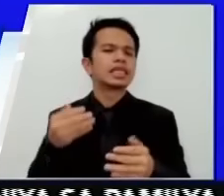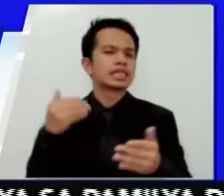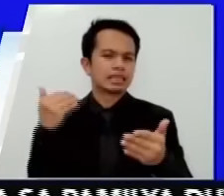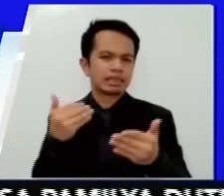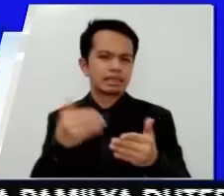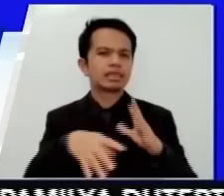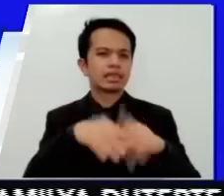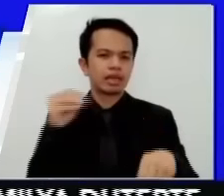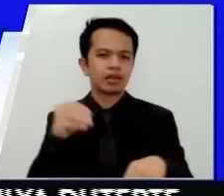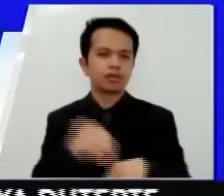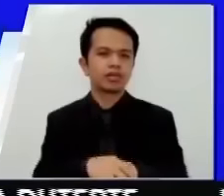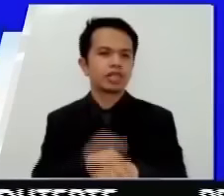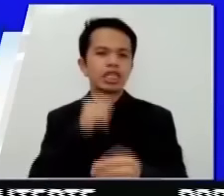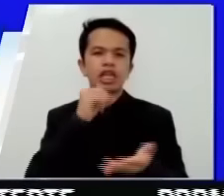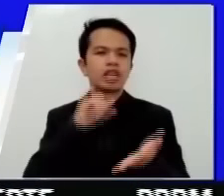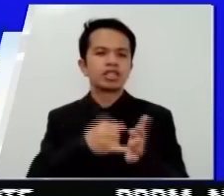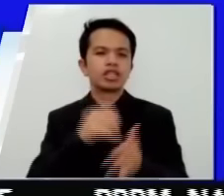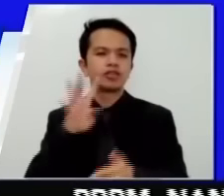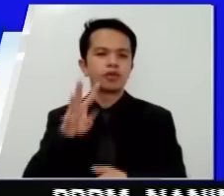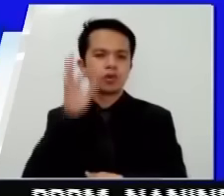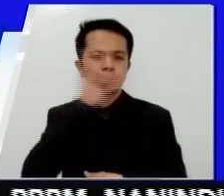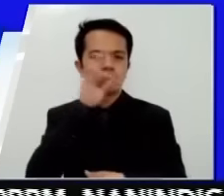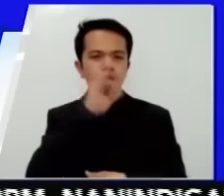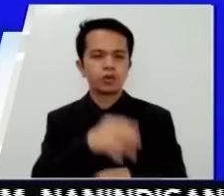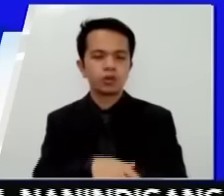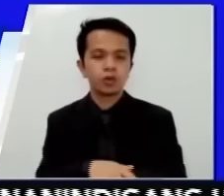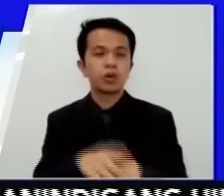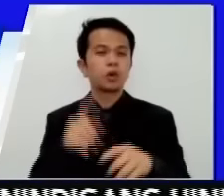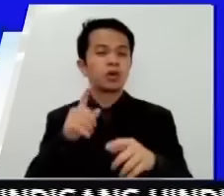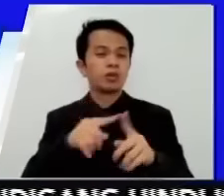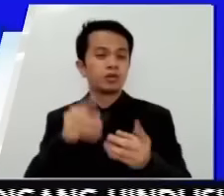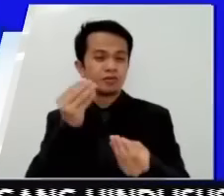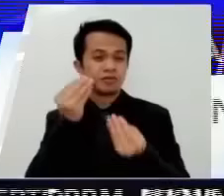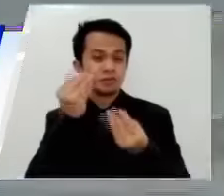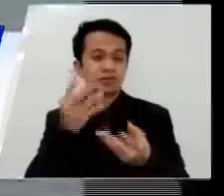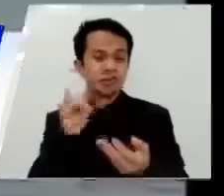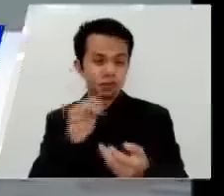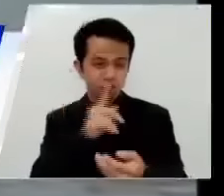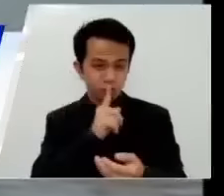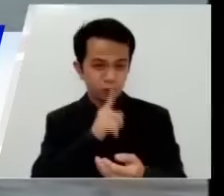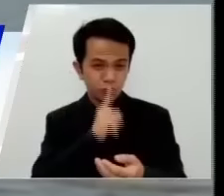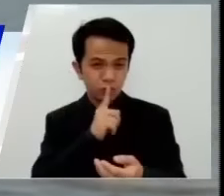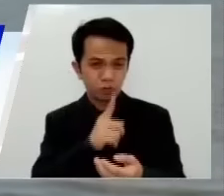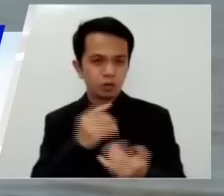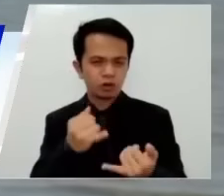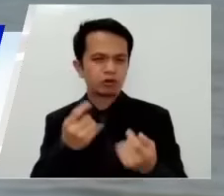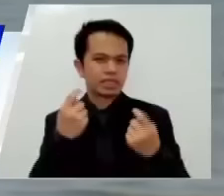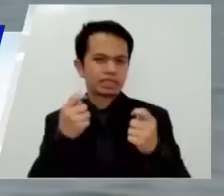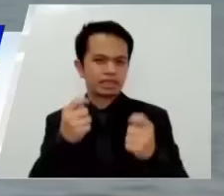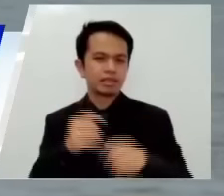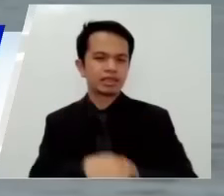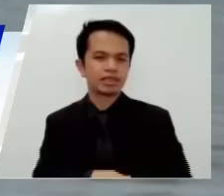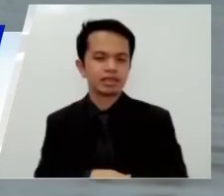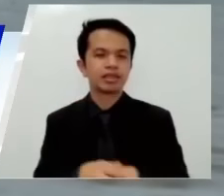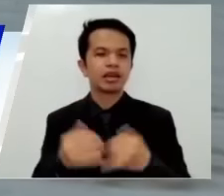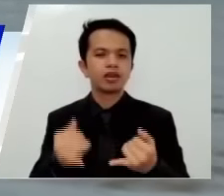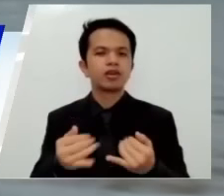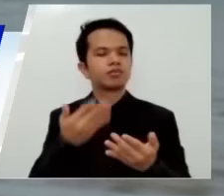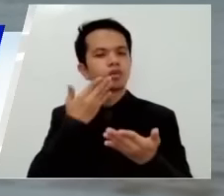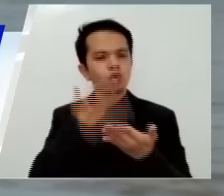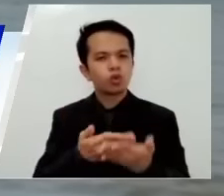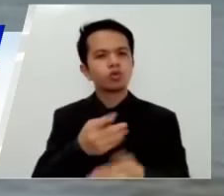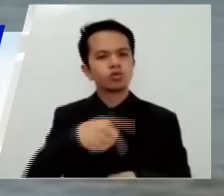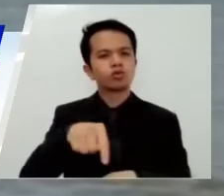yung apat na Pilipino. Pero tingnan natin kung magkakatotoo at pipilitin natin. Nasa mabuting kalagayan din daw ang apat